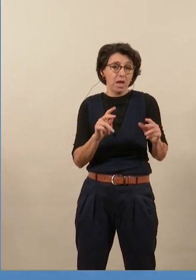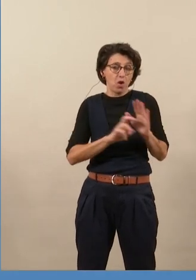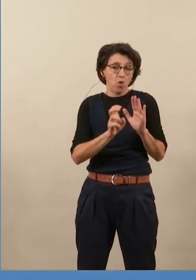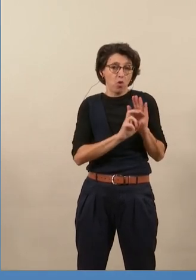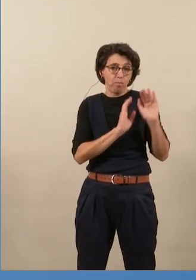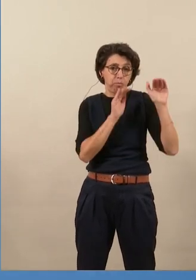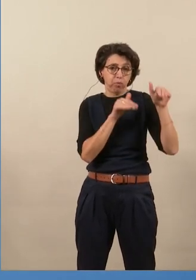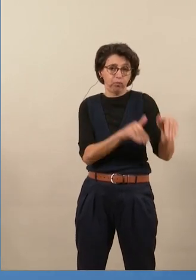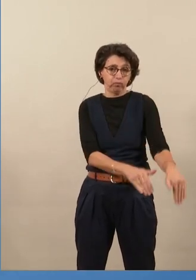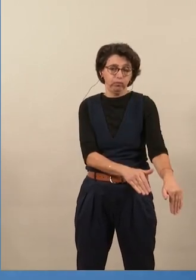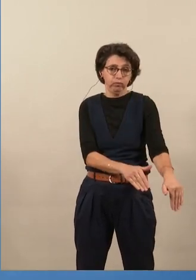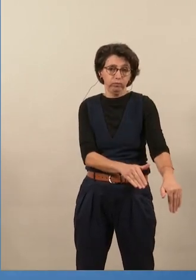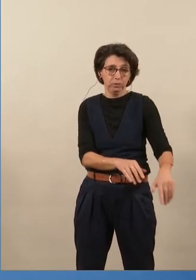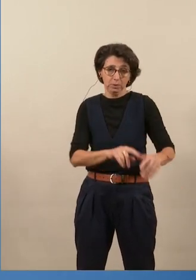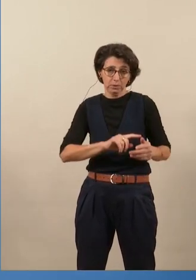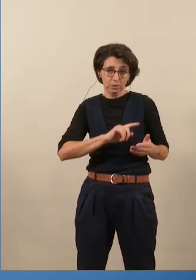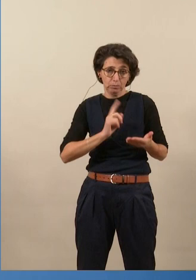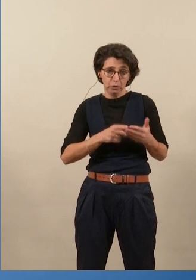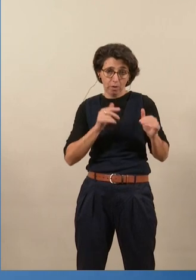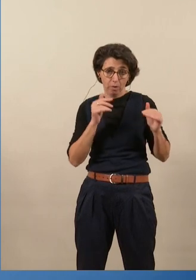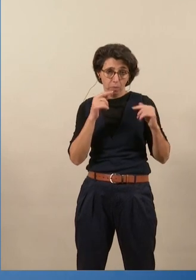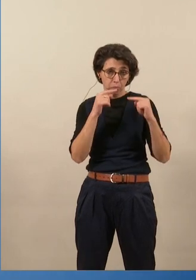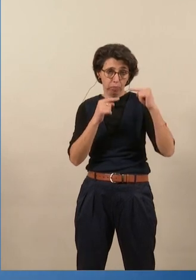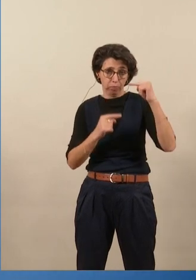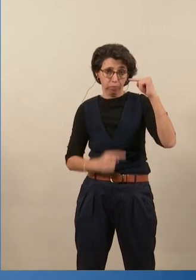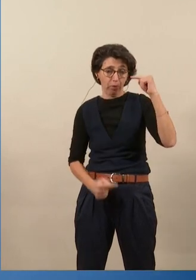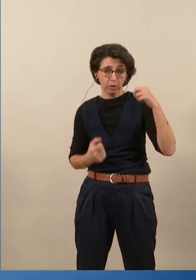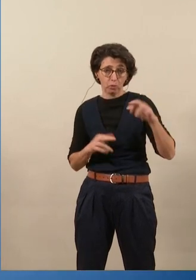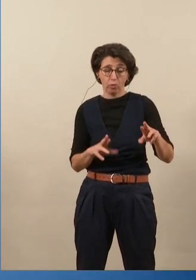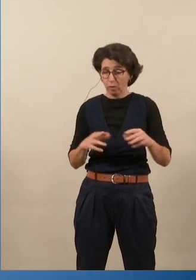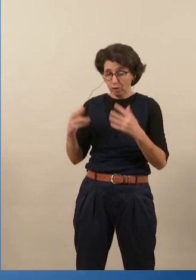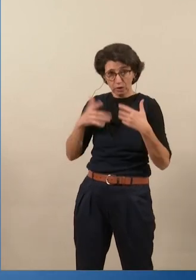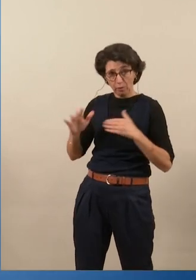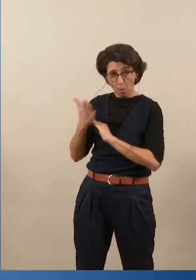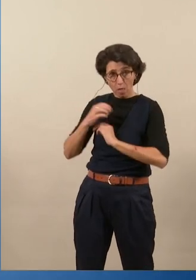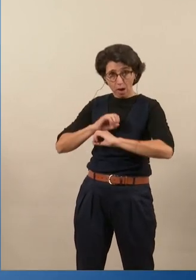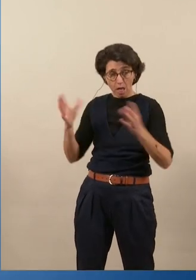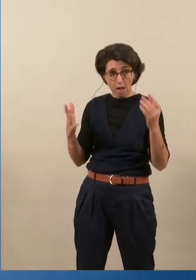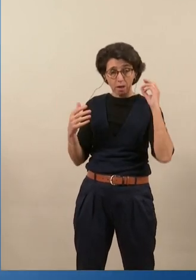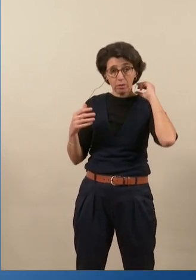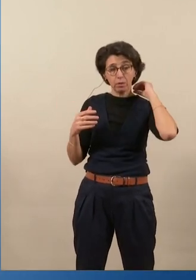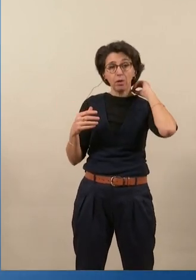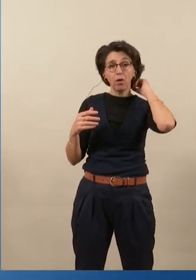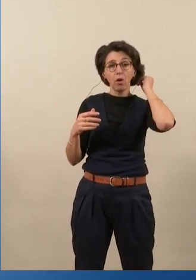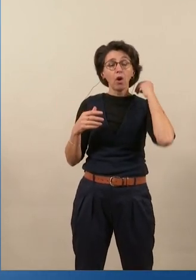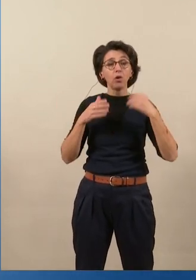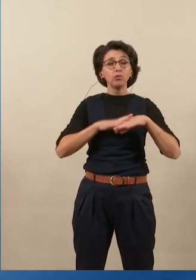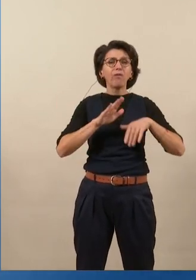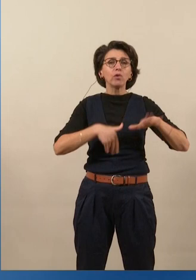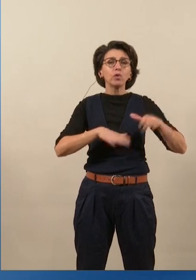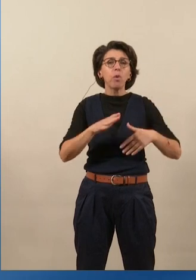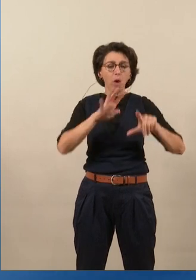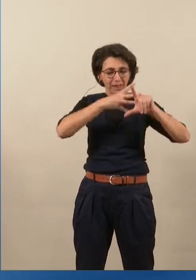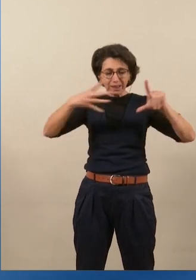sur les chiffres en matière de de fonctionnement notamment euh c'est inscrit il suffit de regarder le tableau